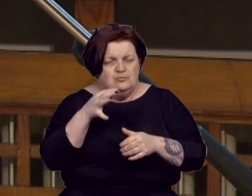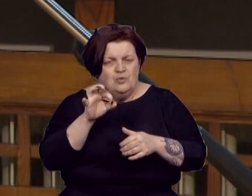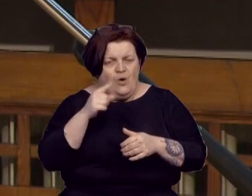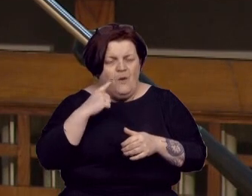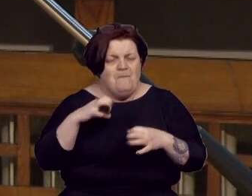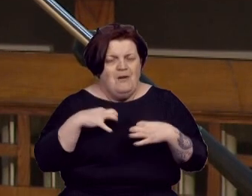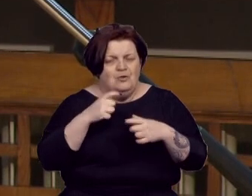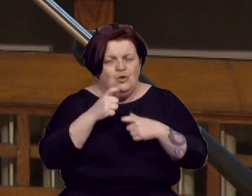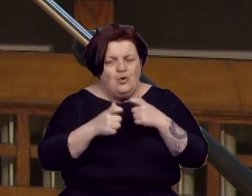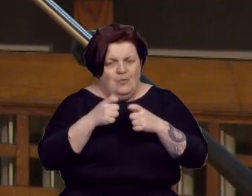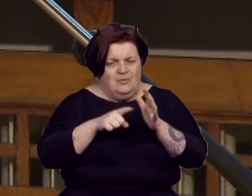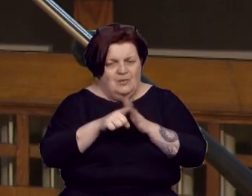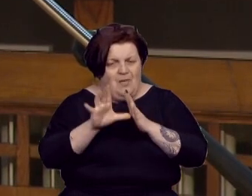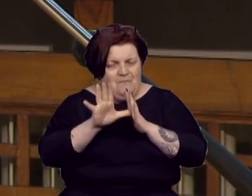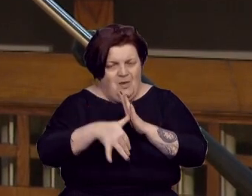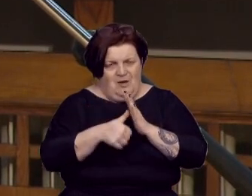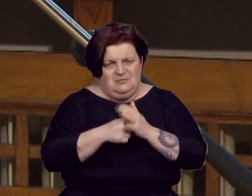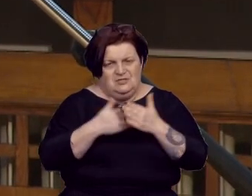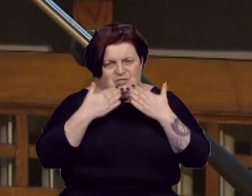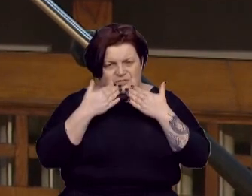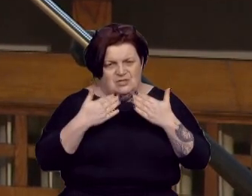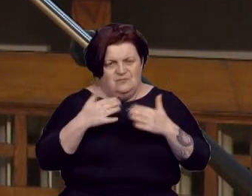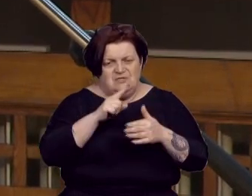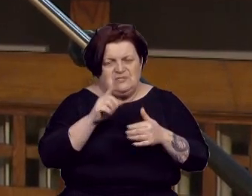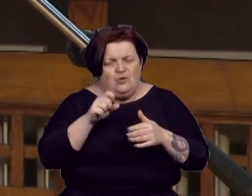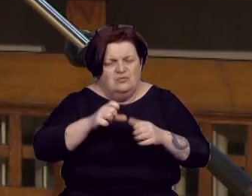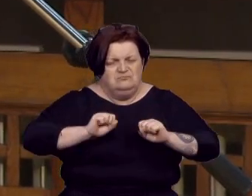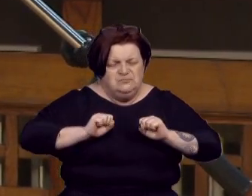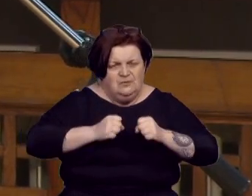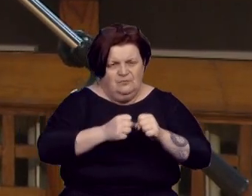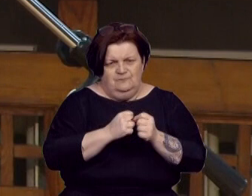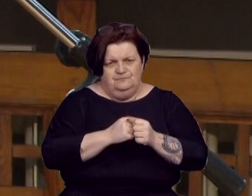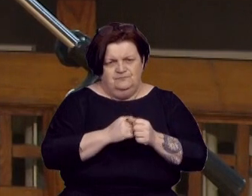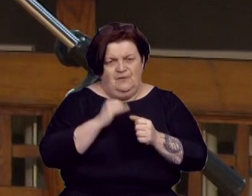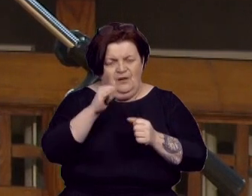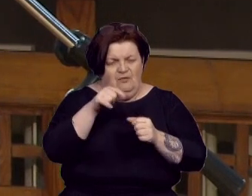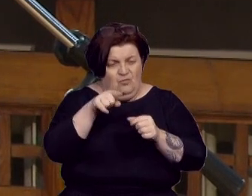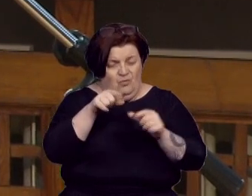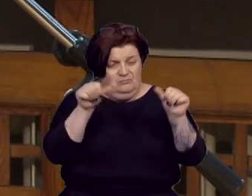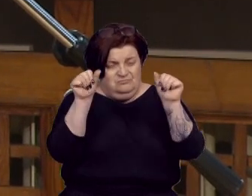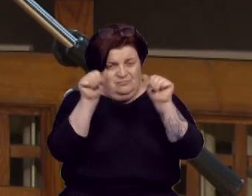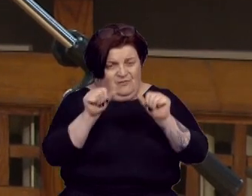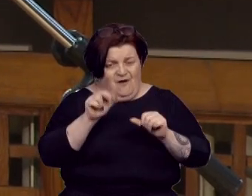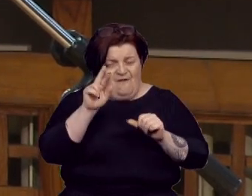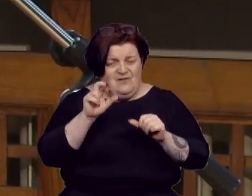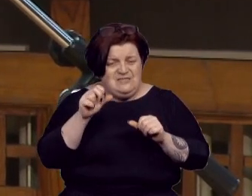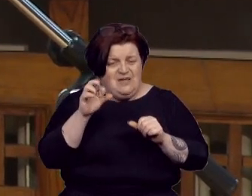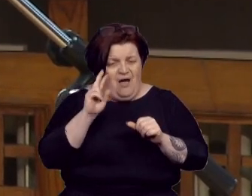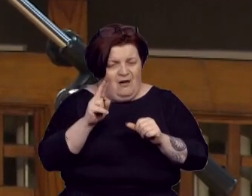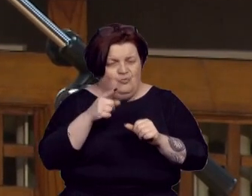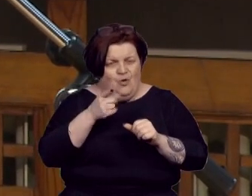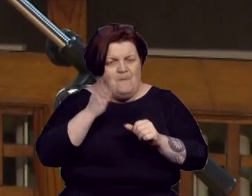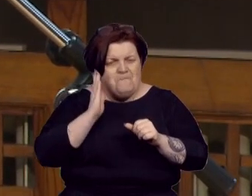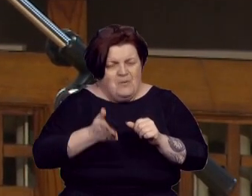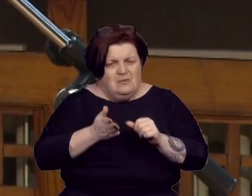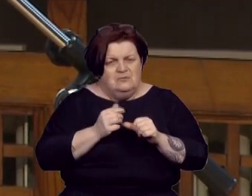pani robi dla naszego miasta. Dziękuję za to zaangażowanie i ta statuetka Flisaka niech